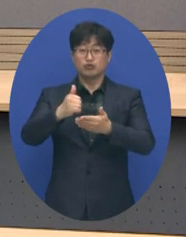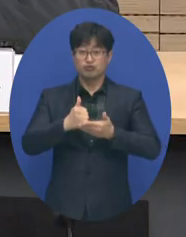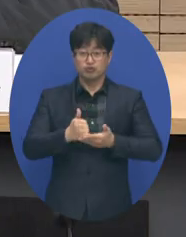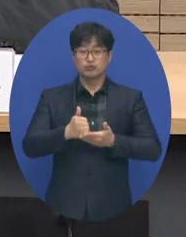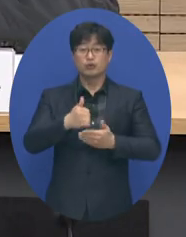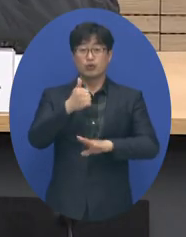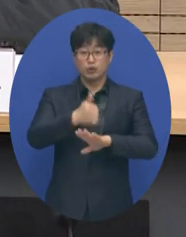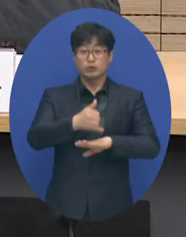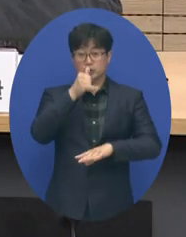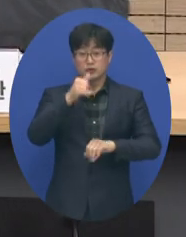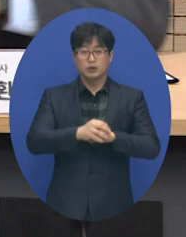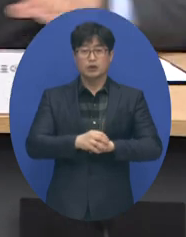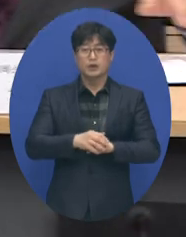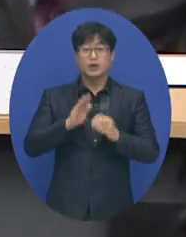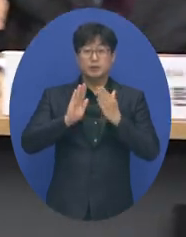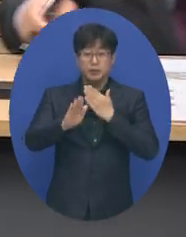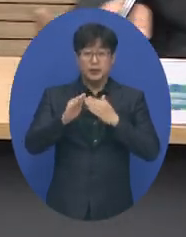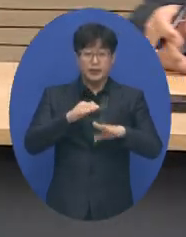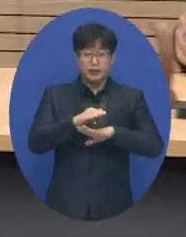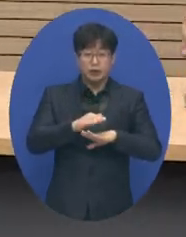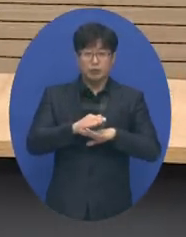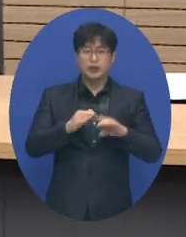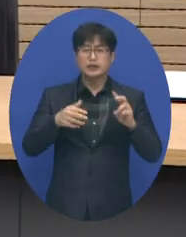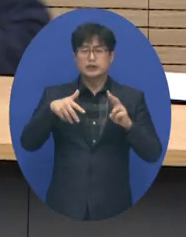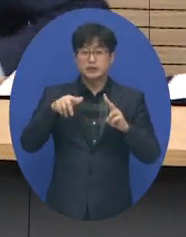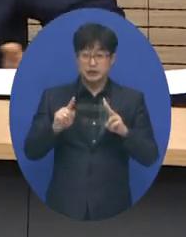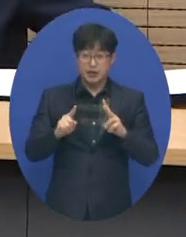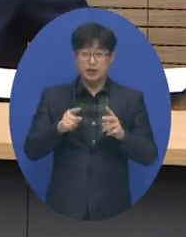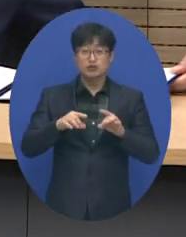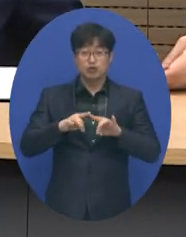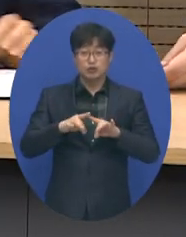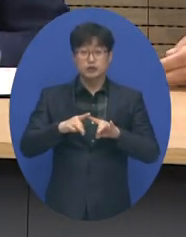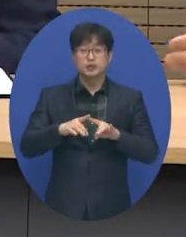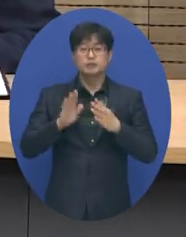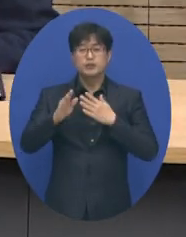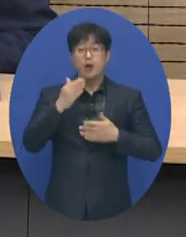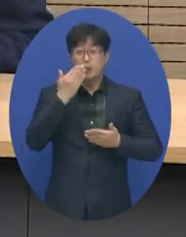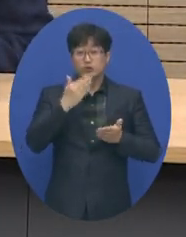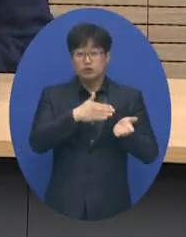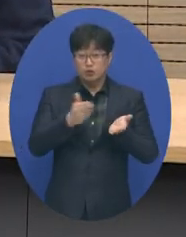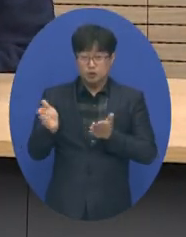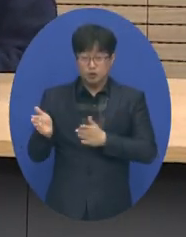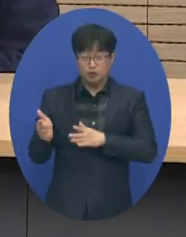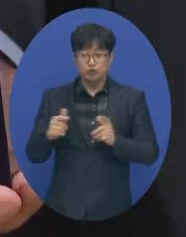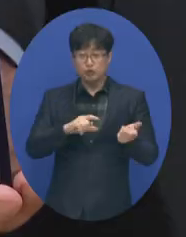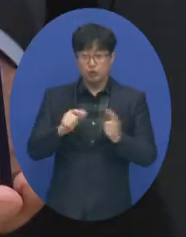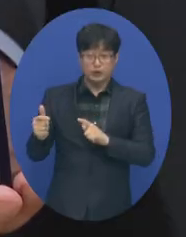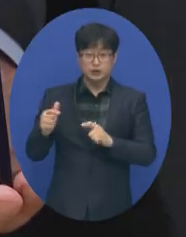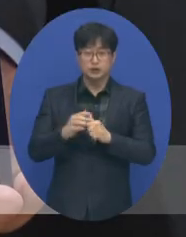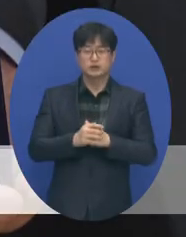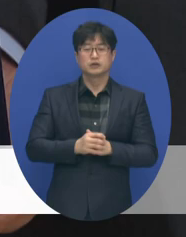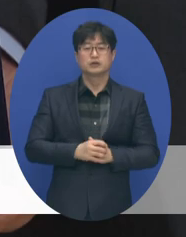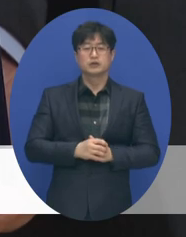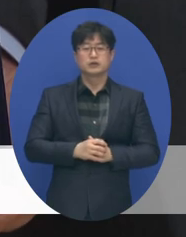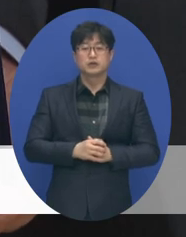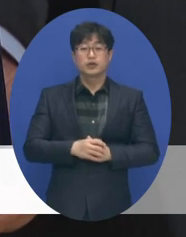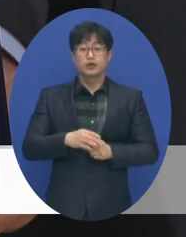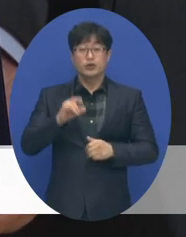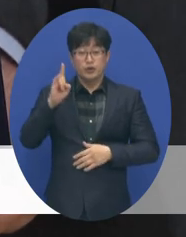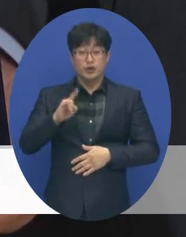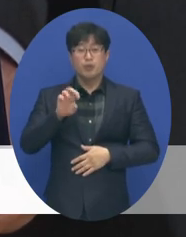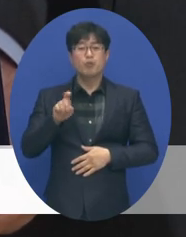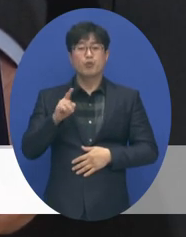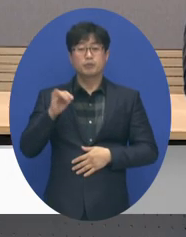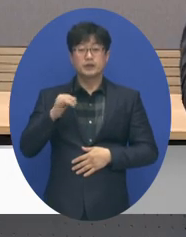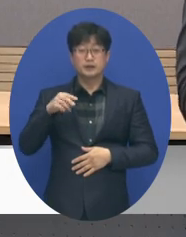띕니다. 특히 미래차, 2차 전지 신소재 등 미래 먹거리 산업이 주를 이뤘습니다. 현대모비스가